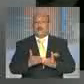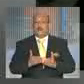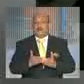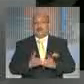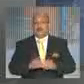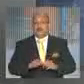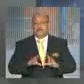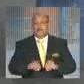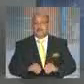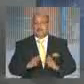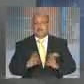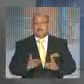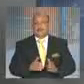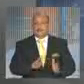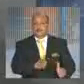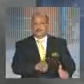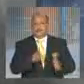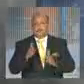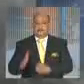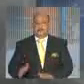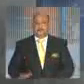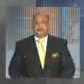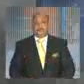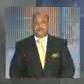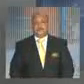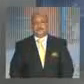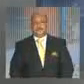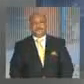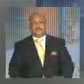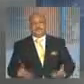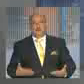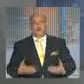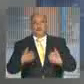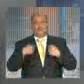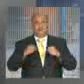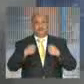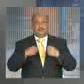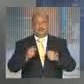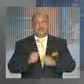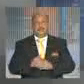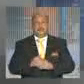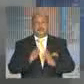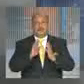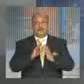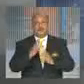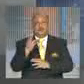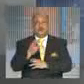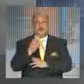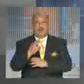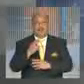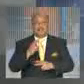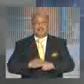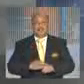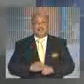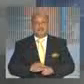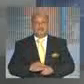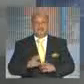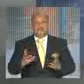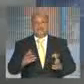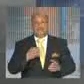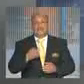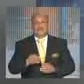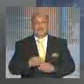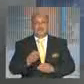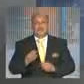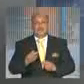الرسمي. انتظمت وقفة احتجاجية في جامعة صفاقس احتجاجا على ما قيل انه فساد مالي صلب الجمعية